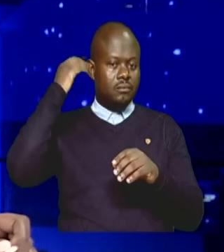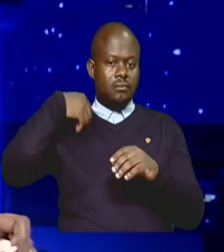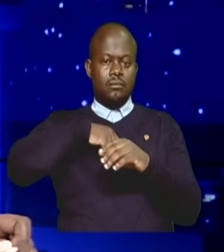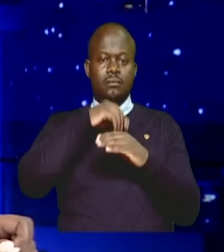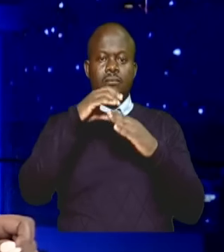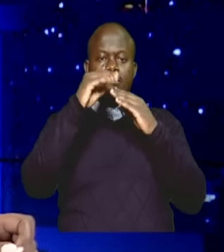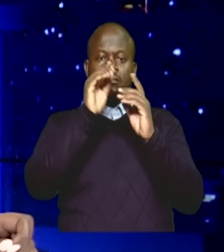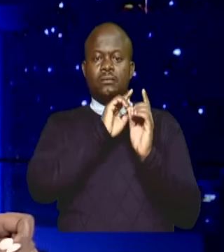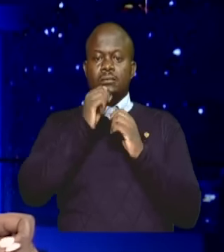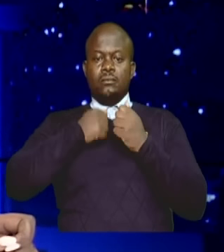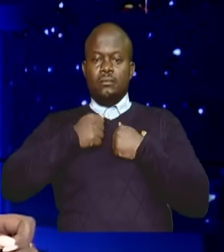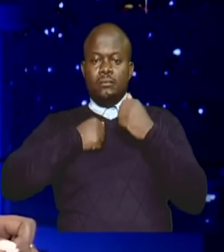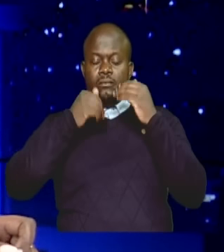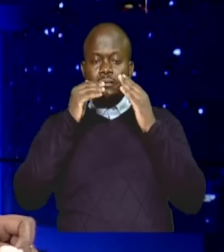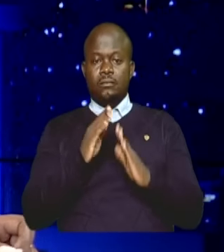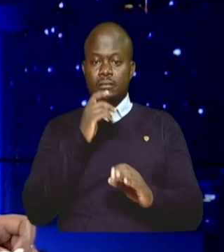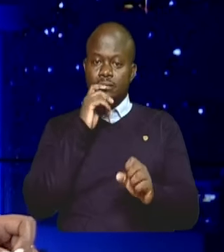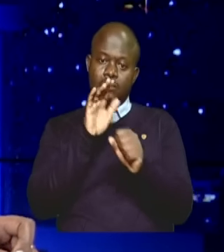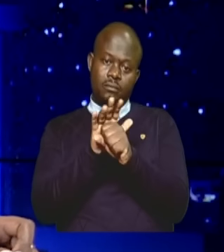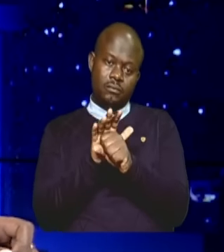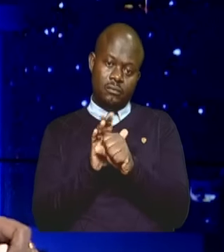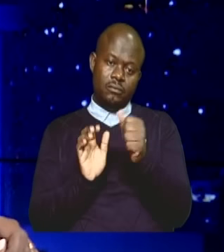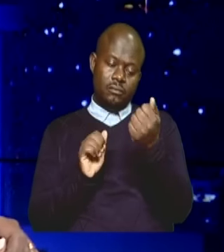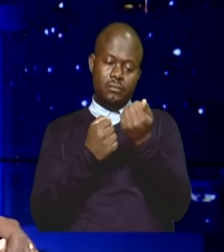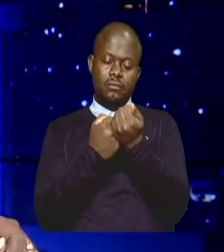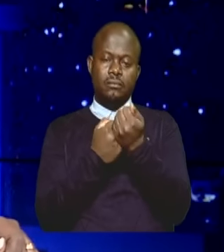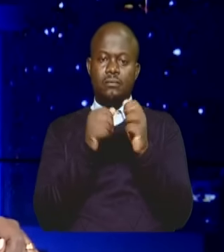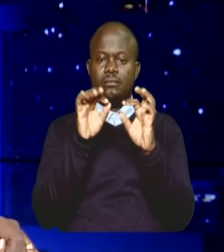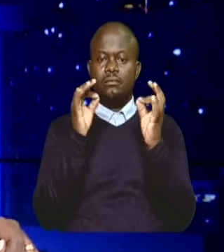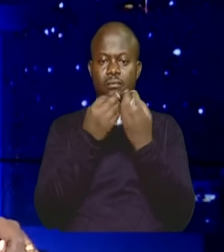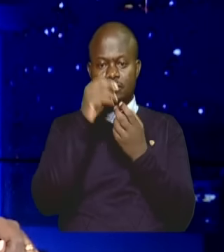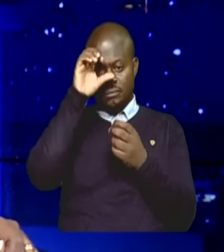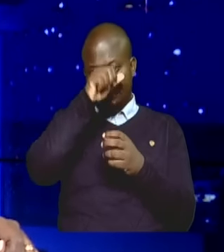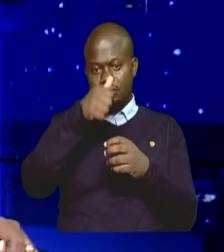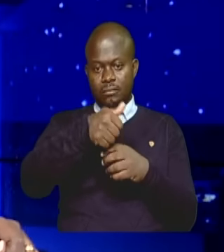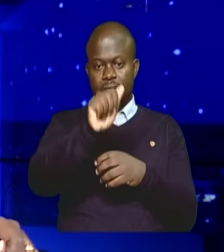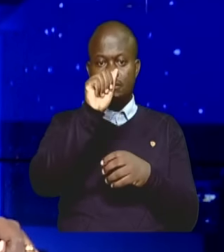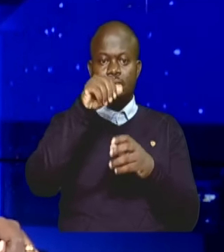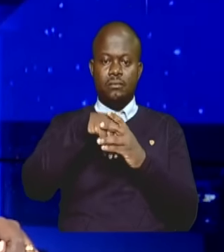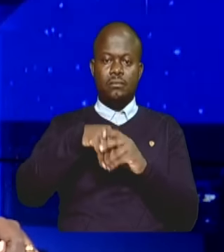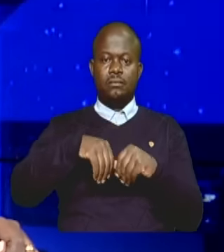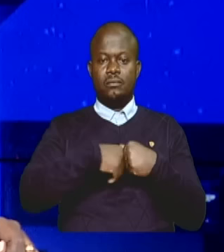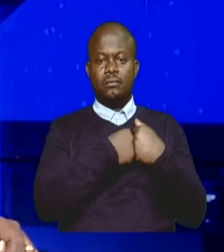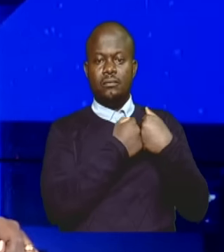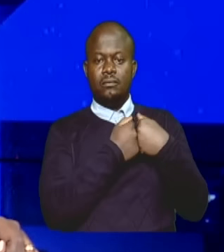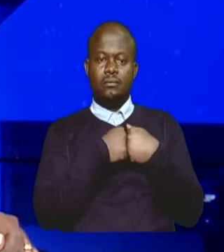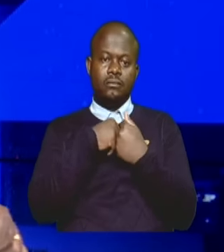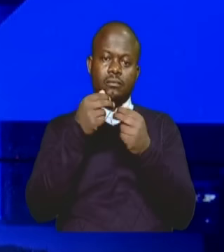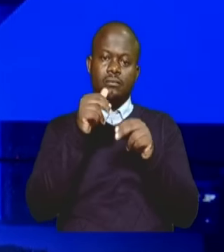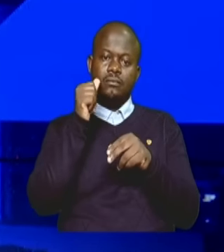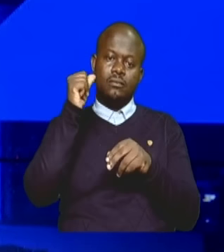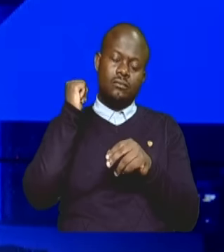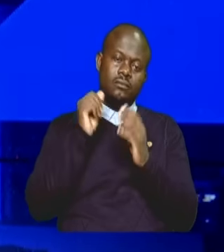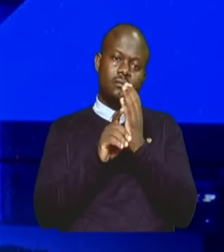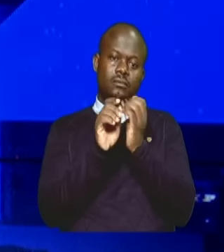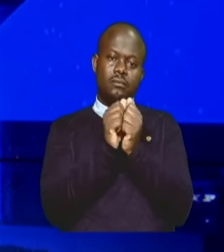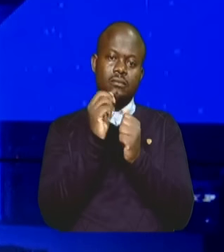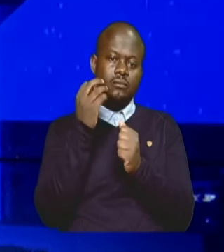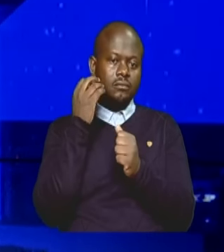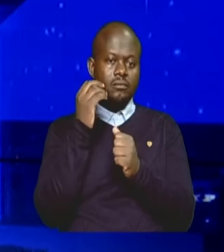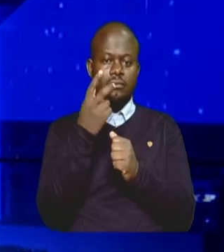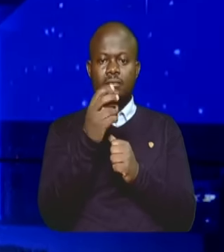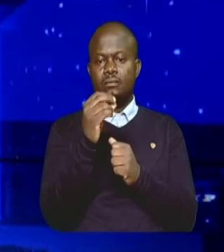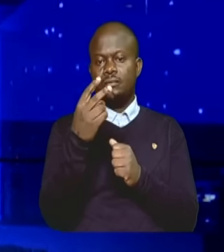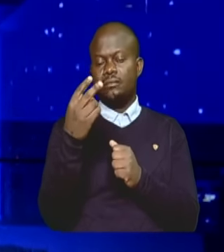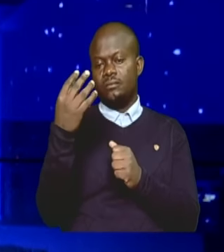ubuyobozi bw'ingabo z'u Rwanda zirize zufasha imiryango y'ababuriye ababo mu bushyamirane bw'abayejo ku wa 13 Gushyingo 2024